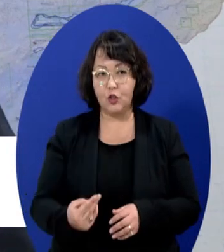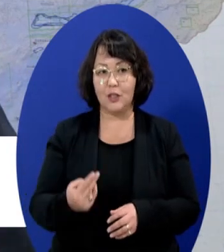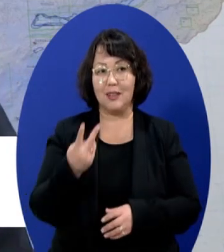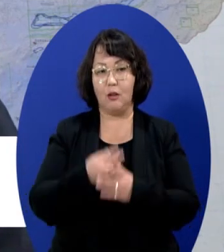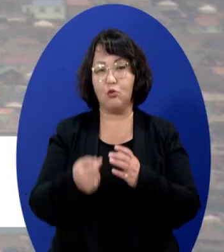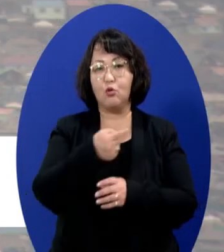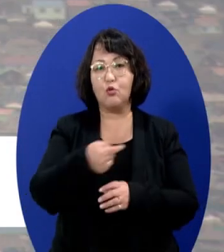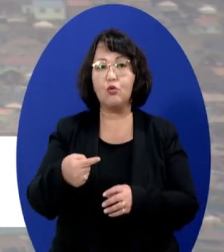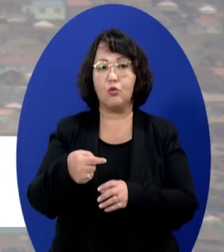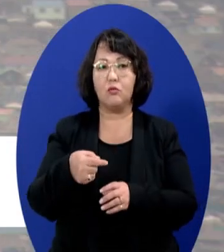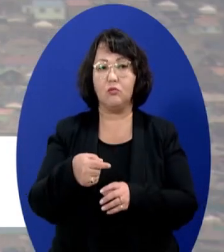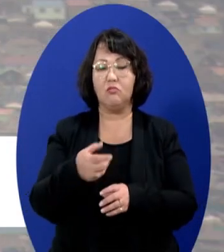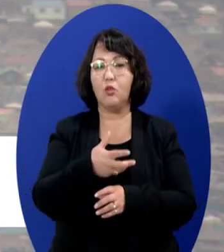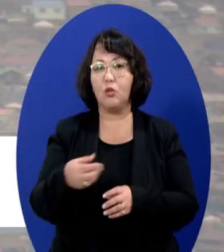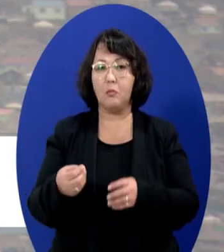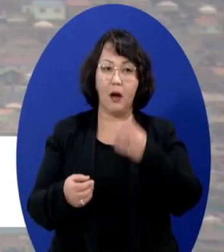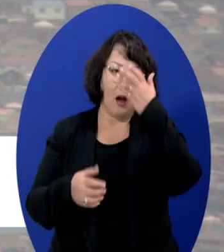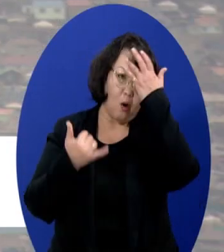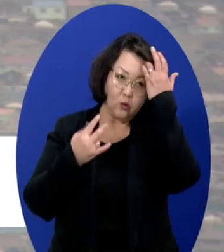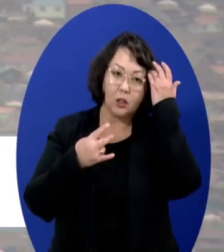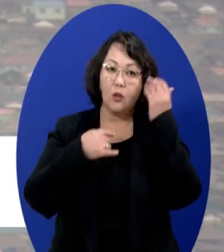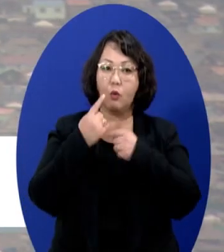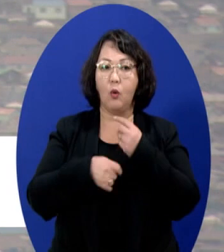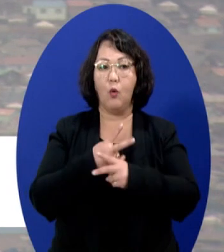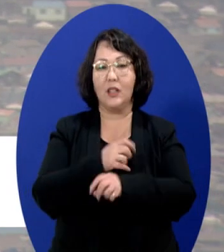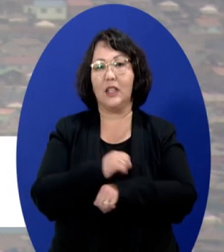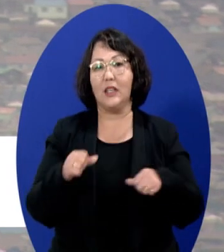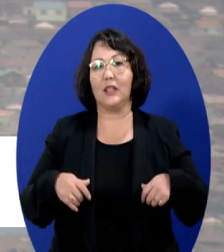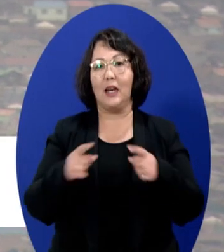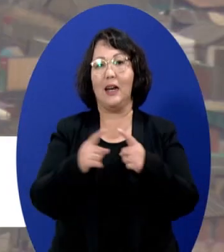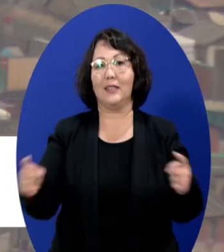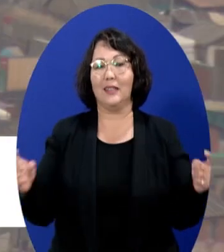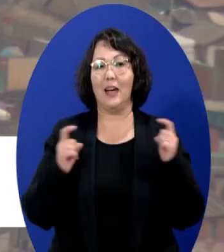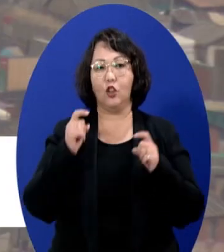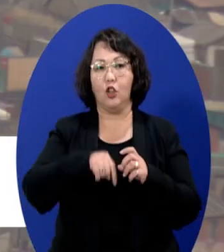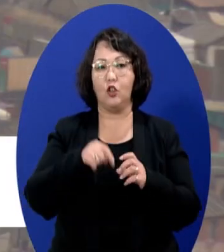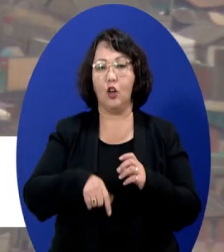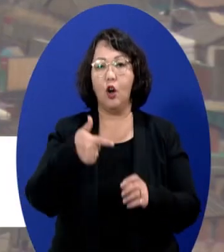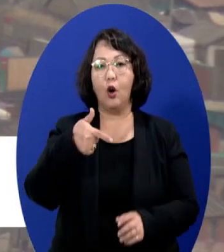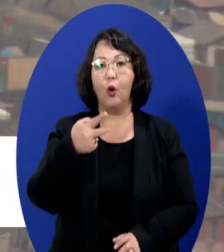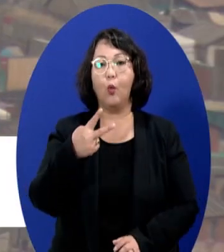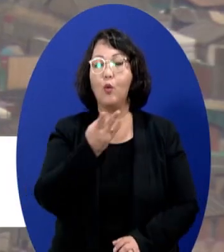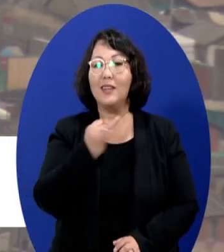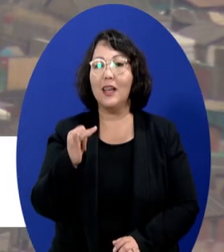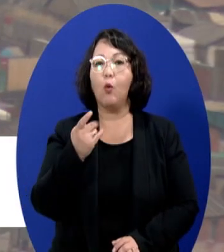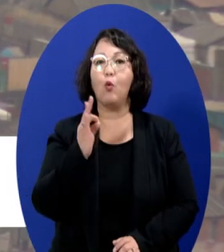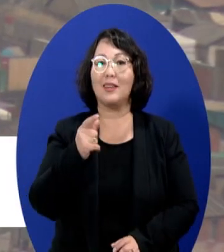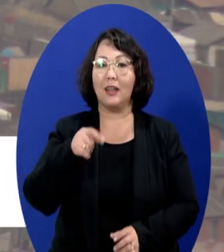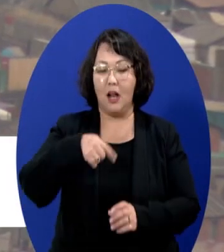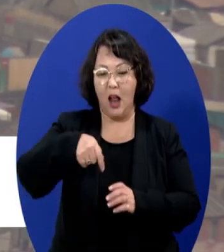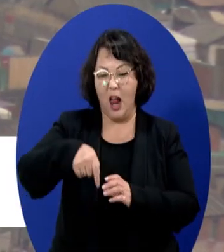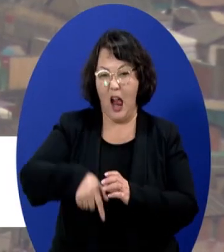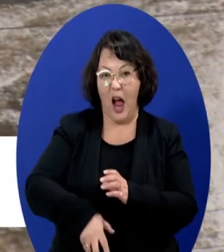бас нөлөөлж байгаа. Усны тухай хуульд зааснаар иргэд хашаандаа гүний удаг гаргахдаа заавал зөвшөөрөл авдаг. Ингэхдээ ундны уснаас